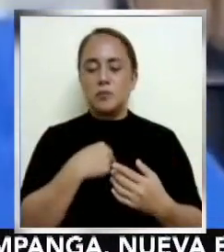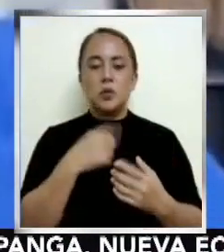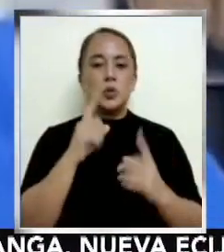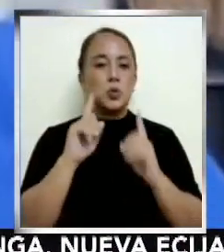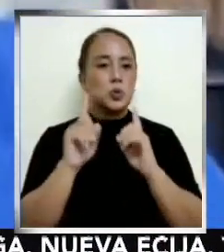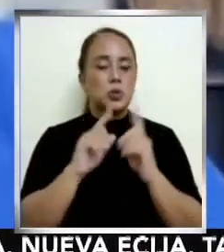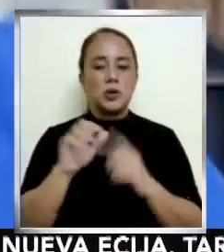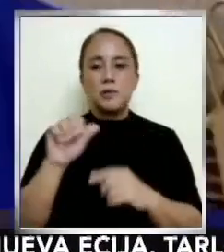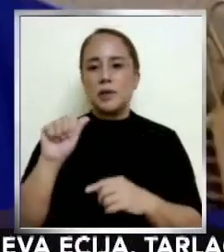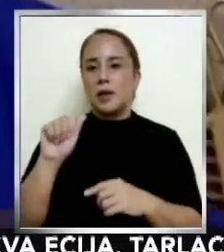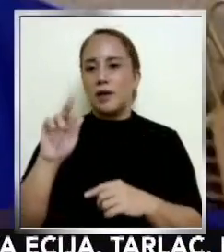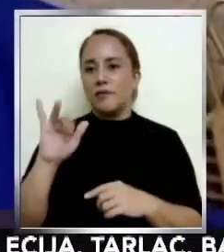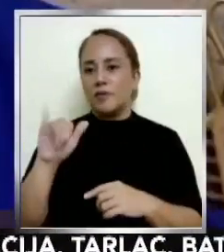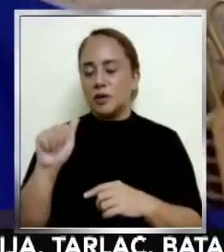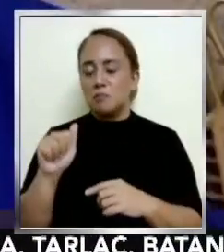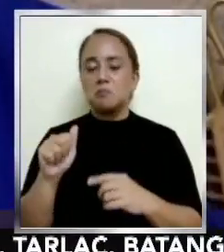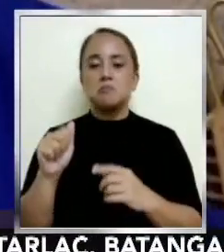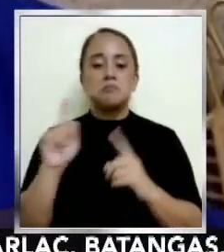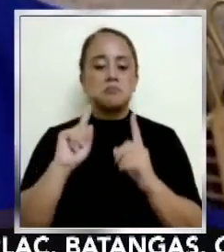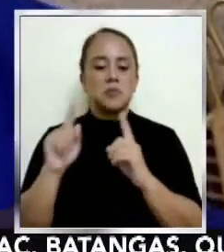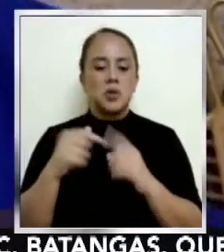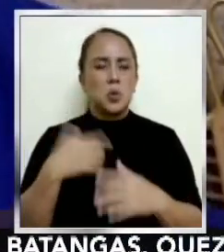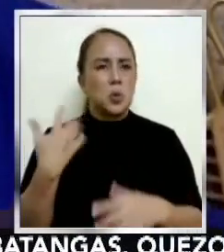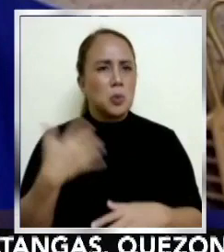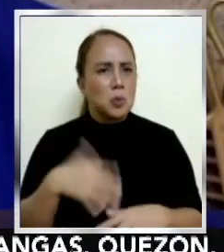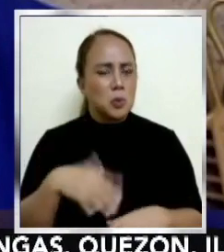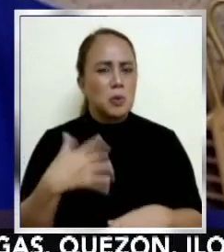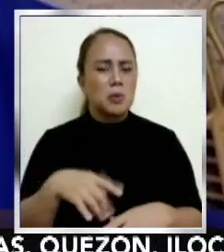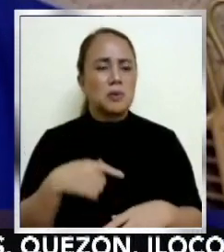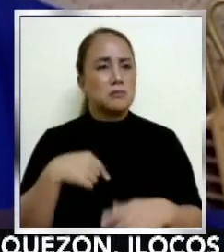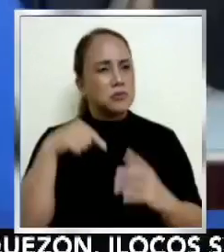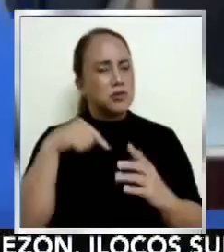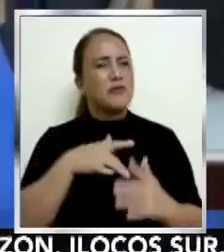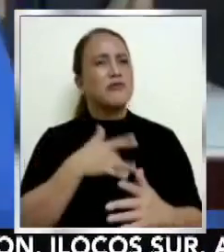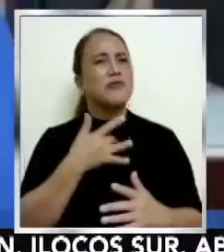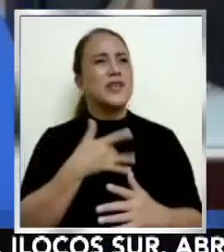niya, shucks, ganito pala feeling ni Kailin.